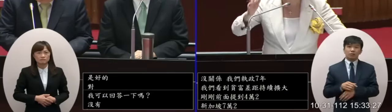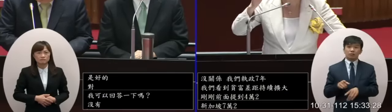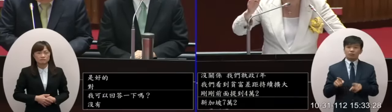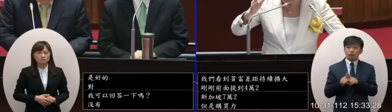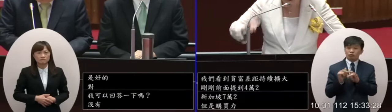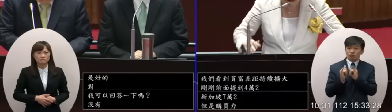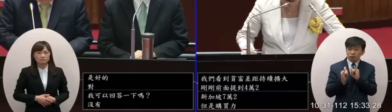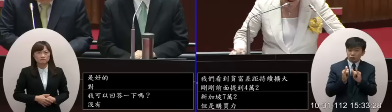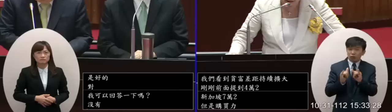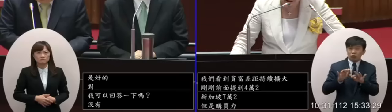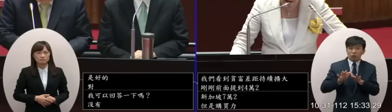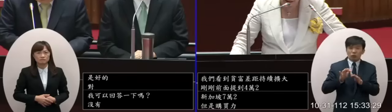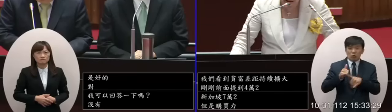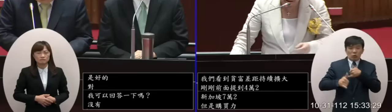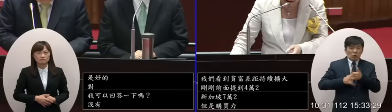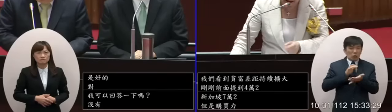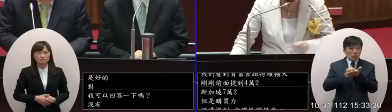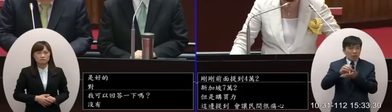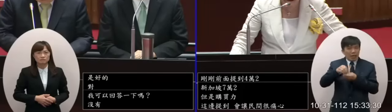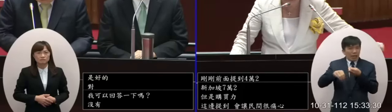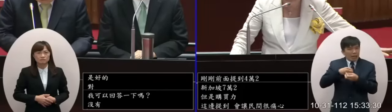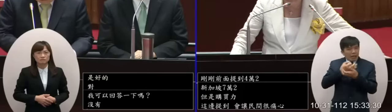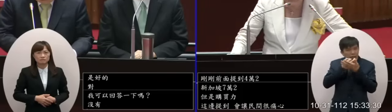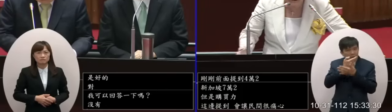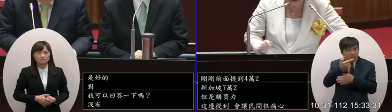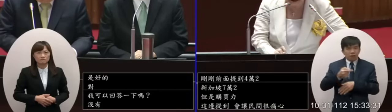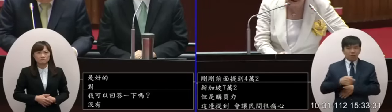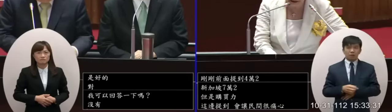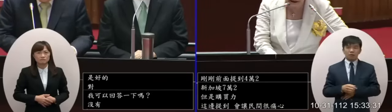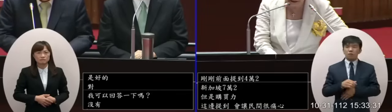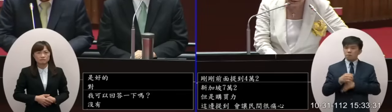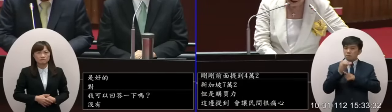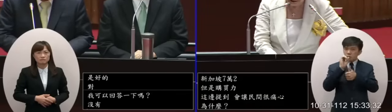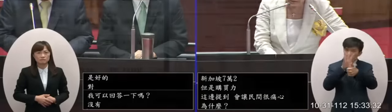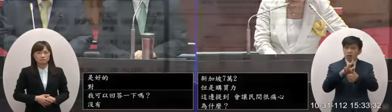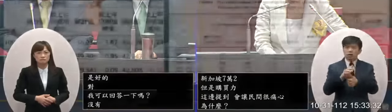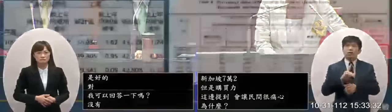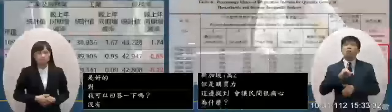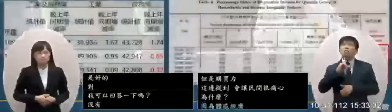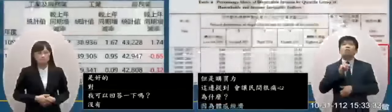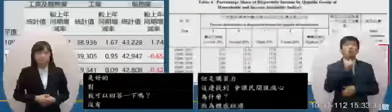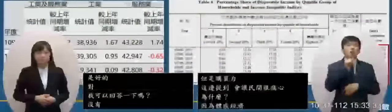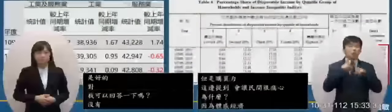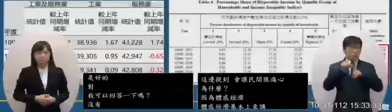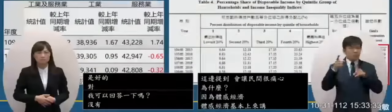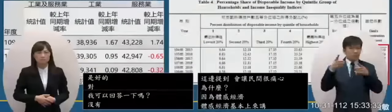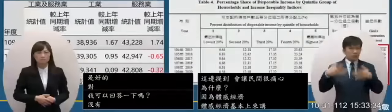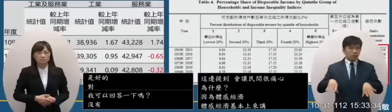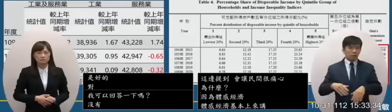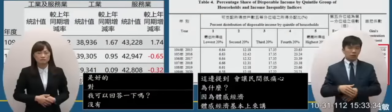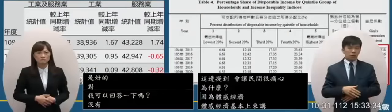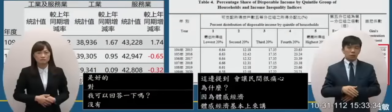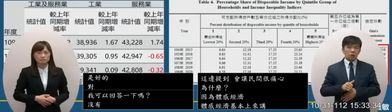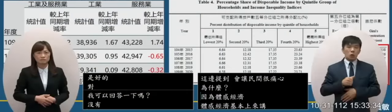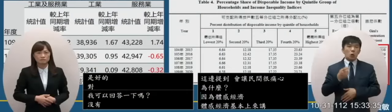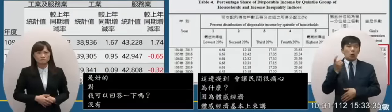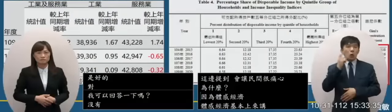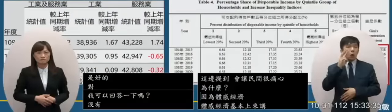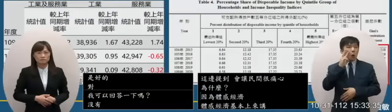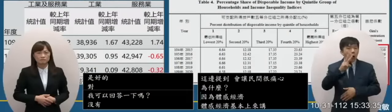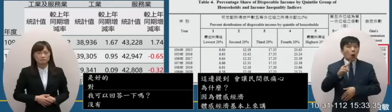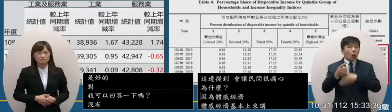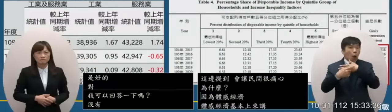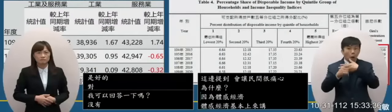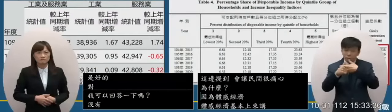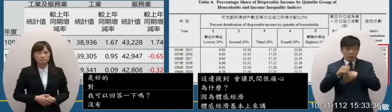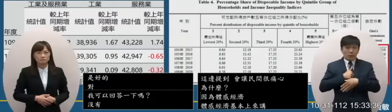现在事实上是水深火热。我让您看一下这贫富差距的数字，贫富差距越来越大，它不是嘴巴讲啊。我们看